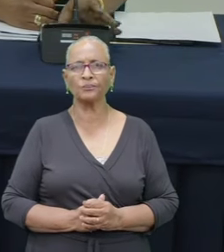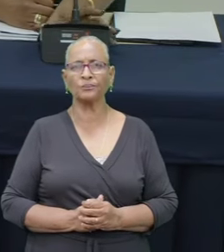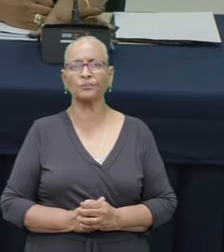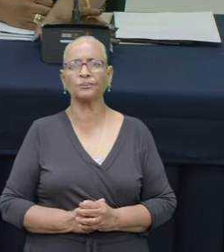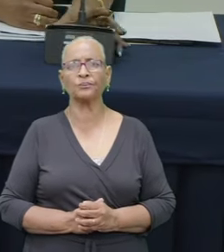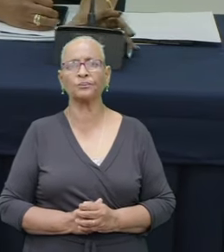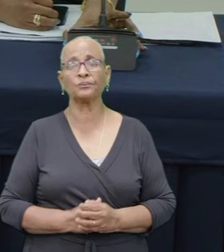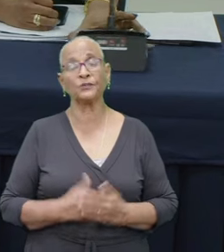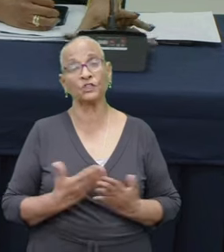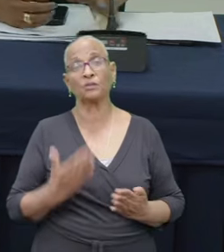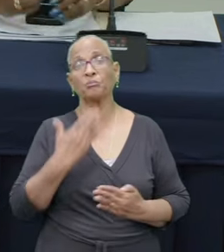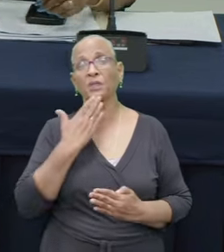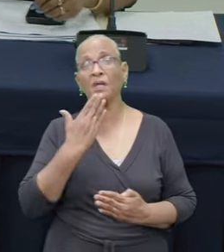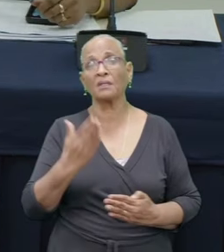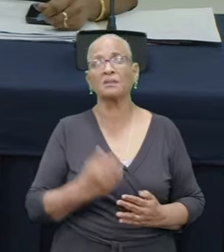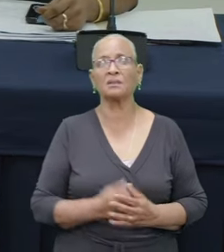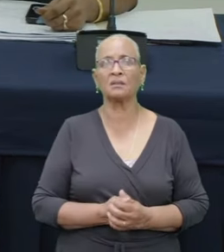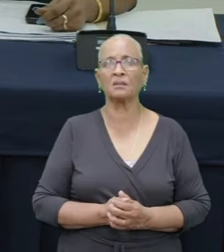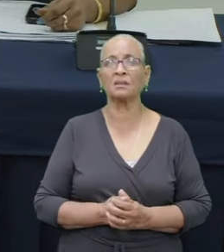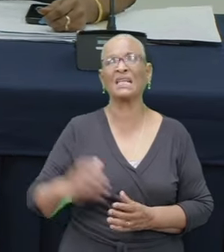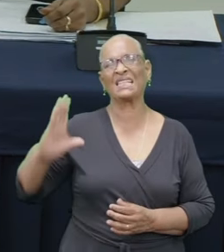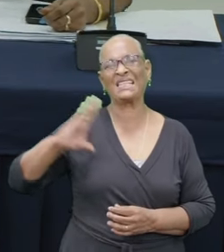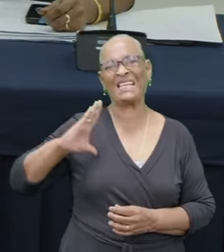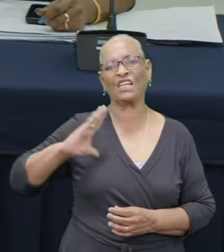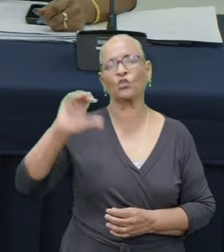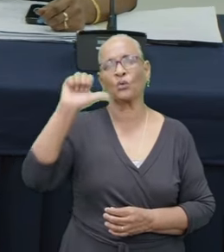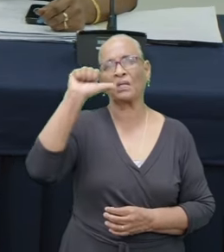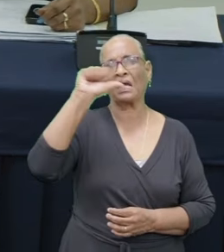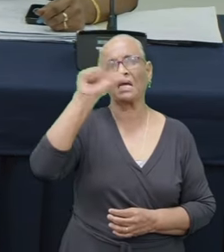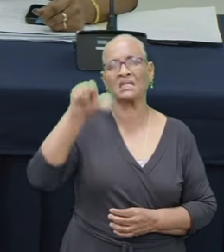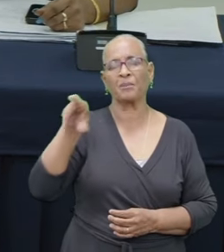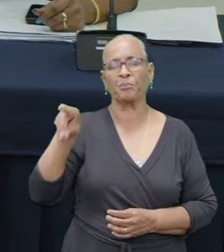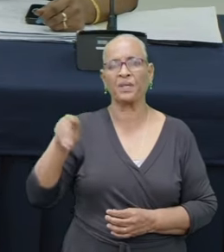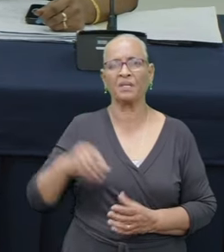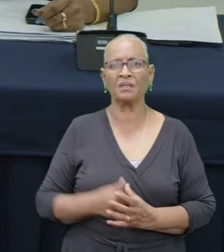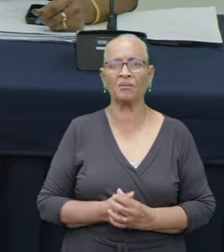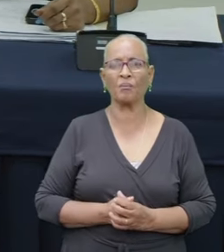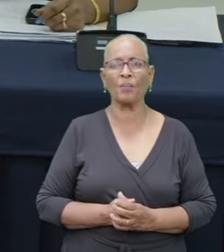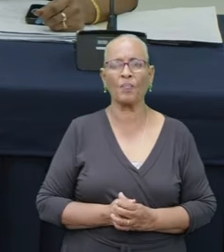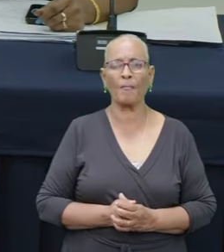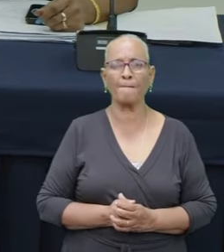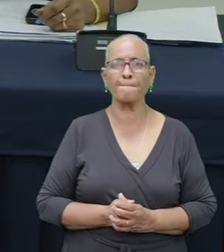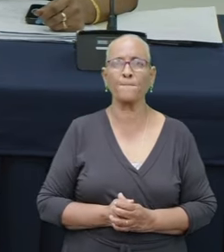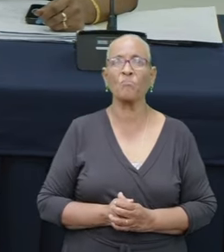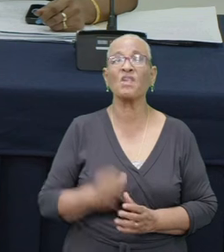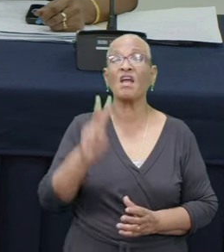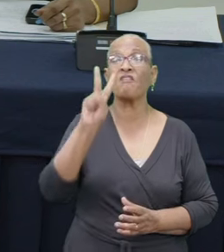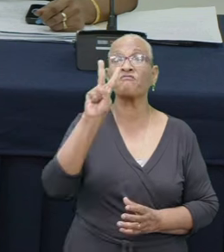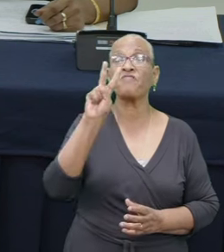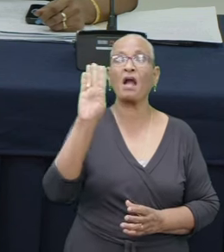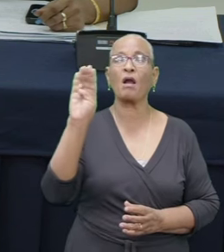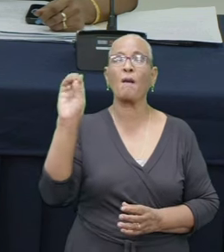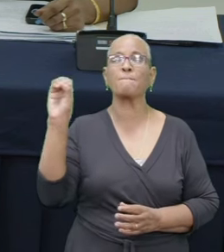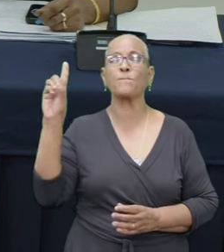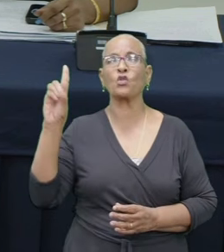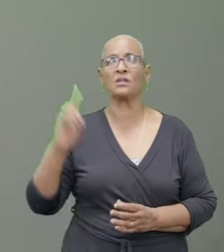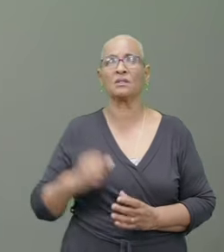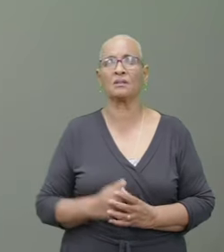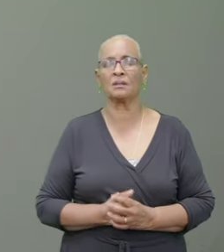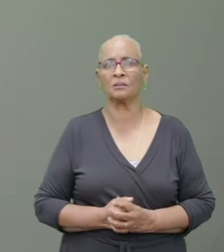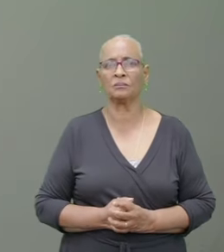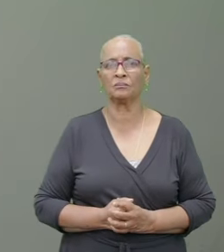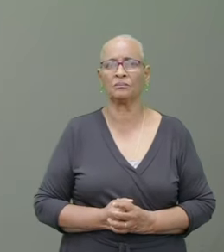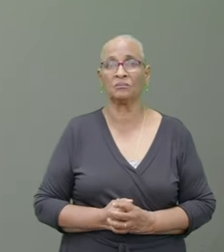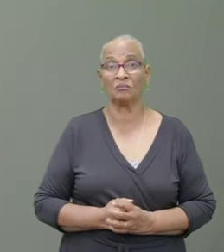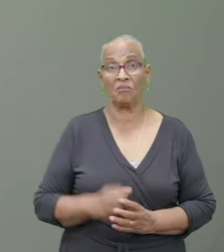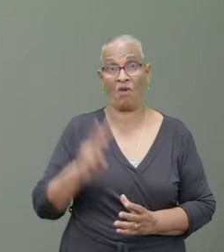Ja, dus bedankt mevrouw Redan. Ook twee vragen zijn er nog van u, mevrouw Palis, over de vakbonden. U zegt